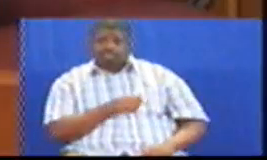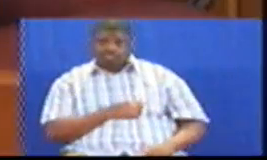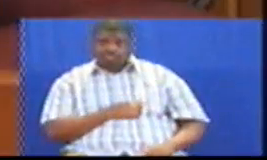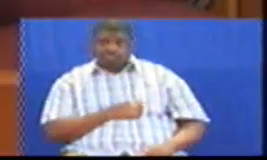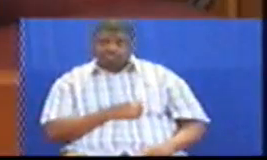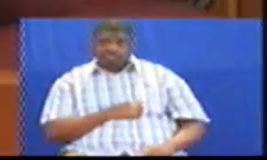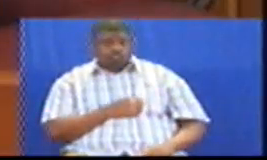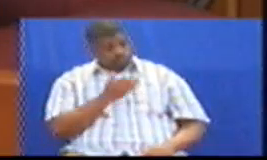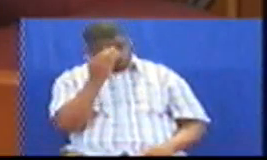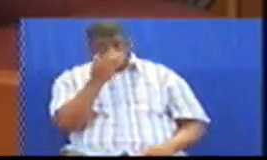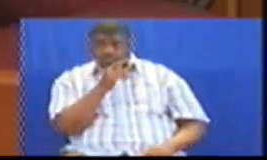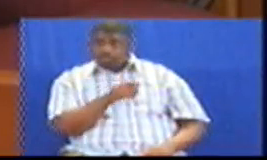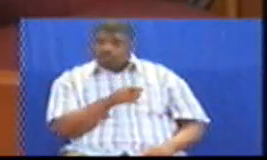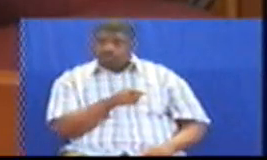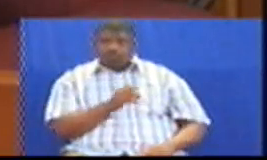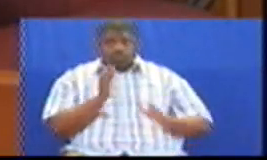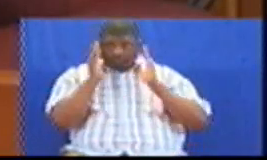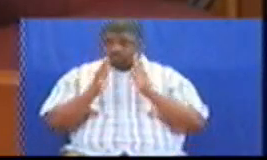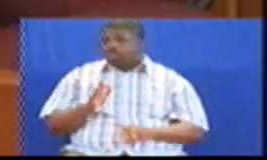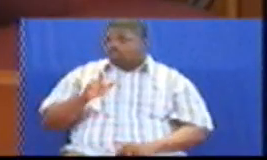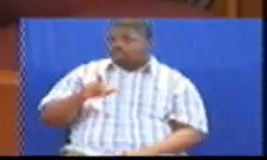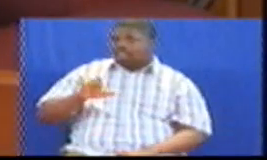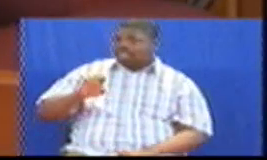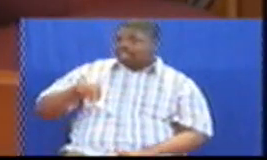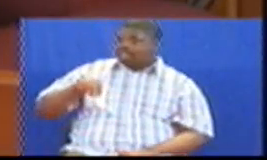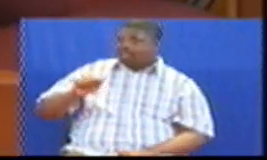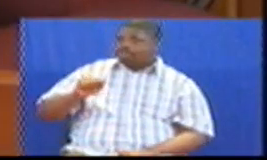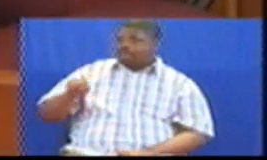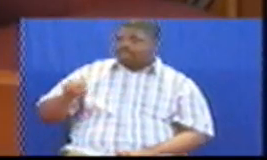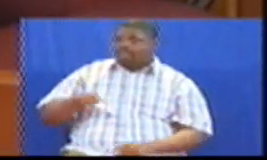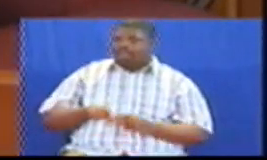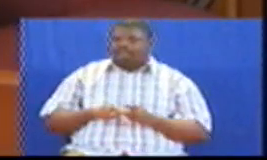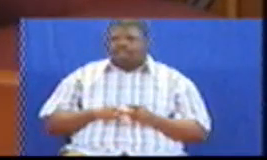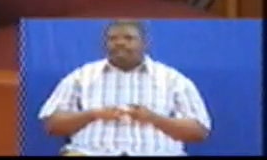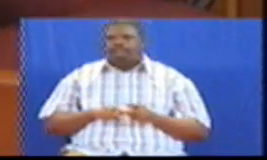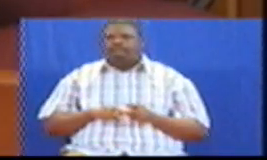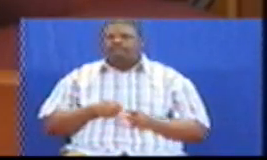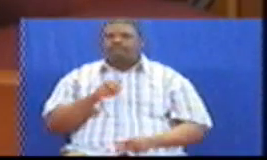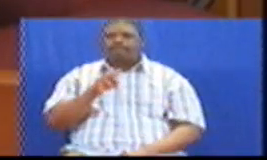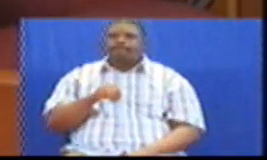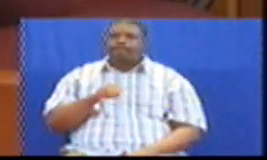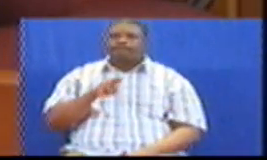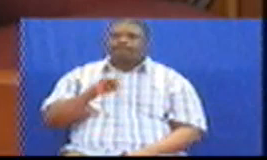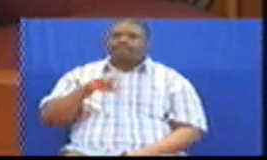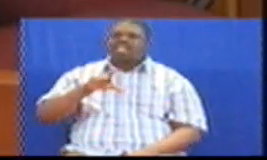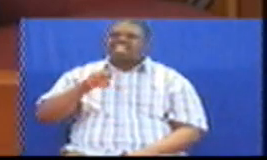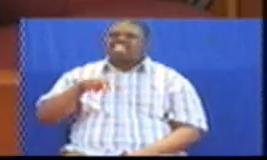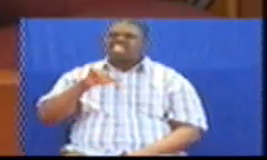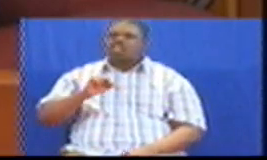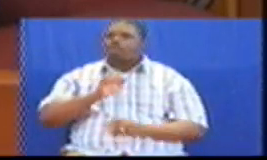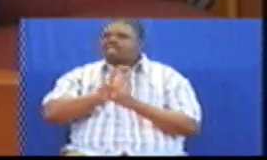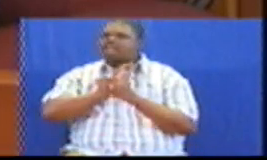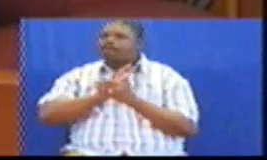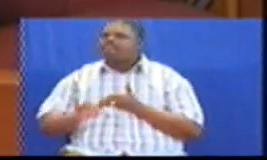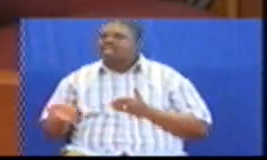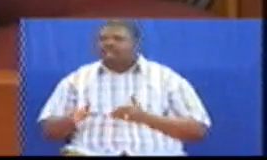Na wakijua hilo ndio maana Mheshimiwa Lema na Mheshimiwa Joseph Mbilinyi wamekimbia walipojua unafuata tu, wakatoka mbio